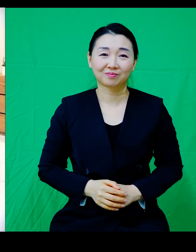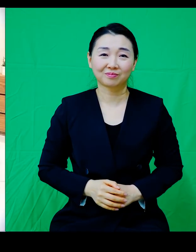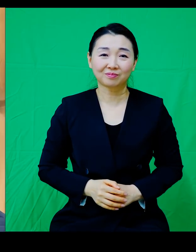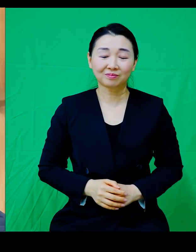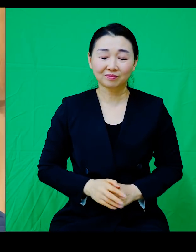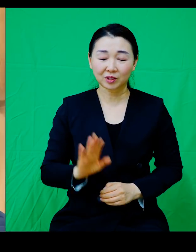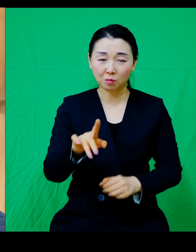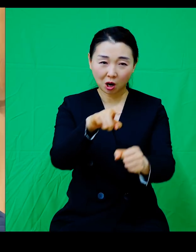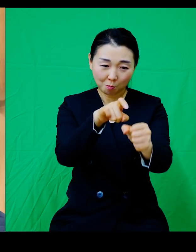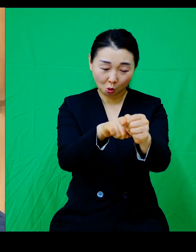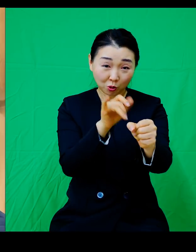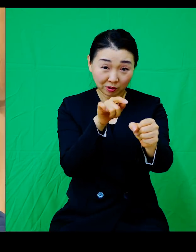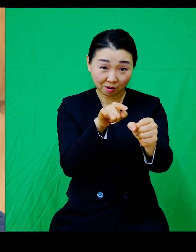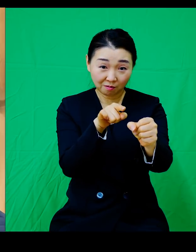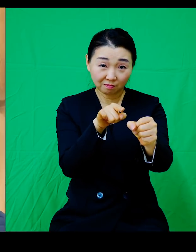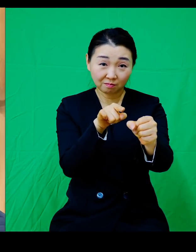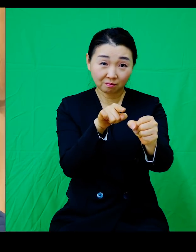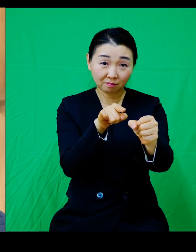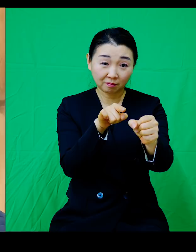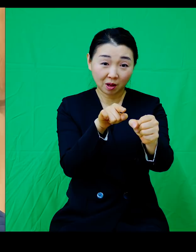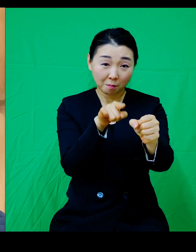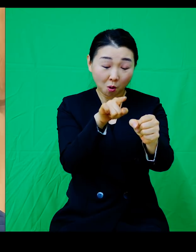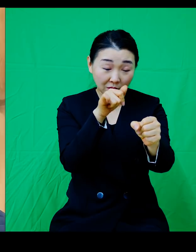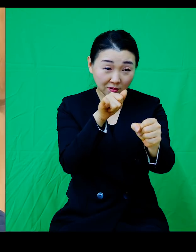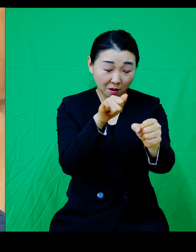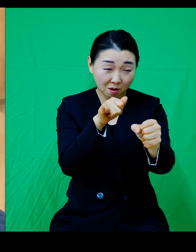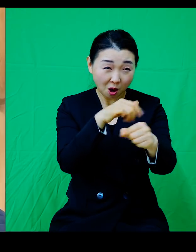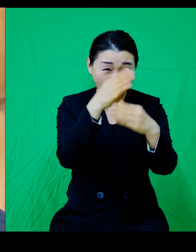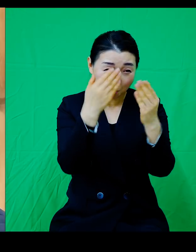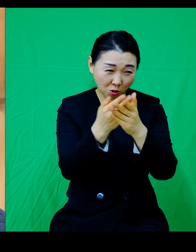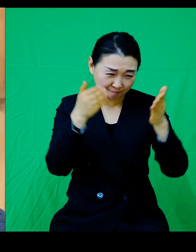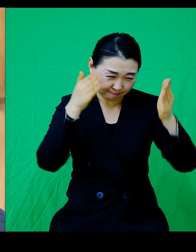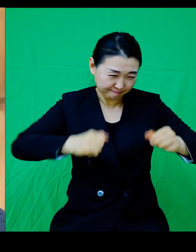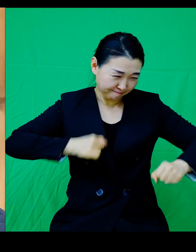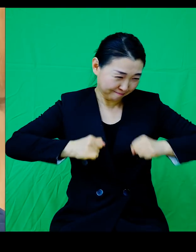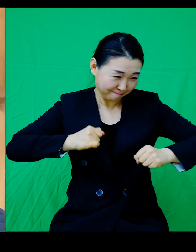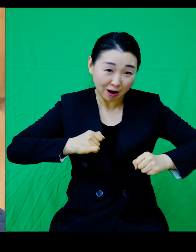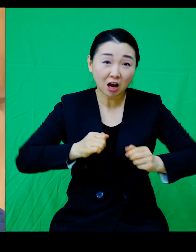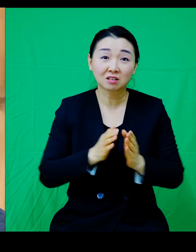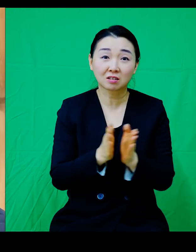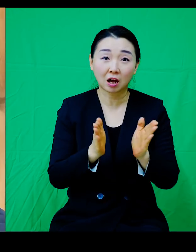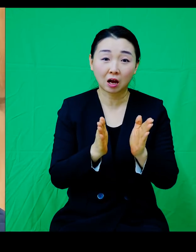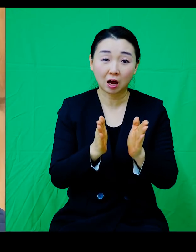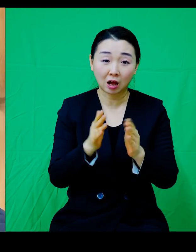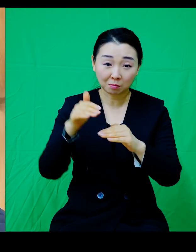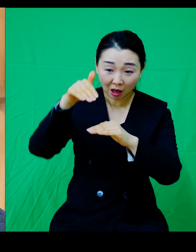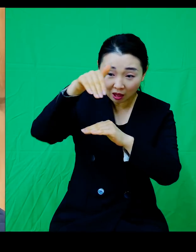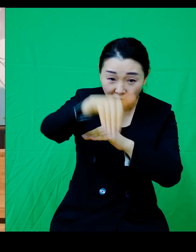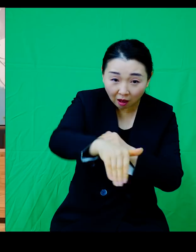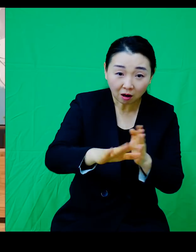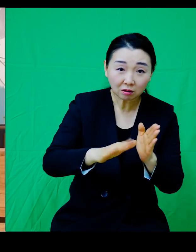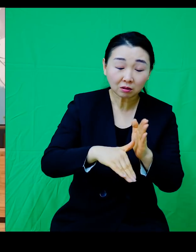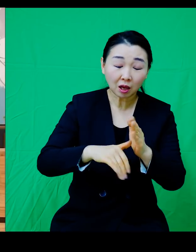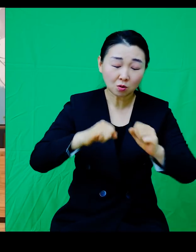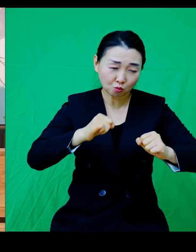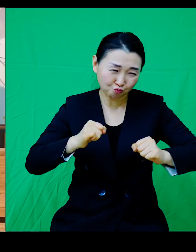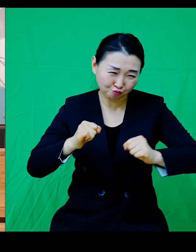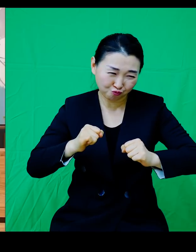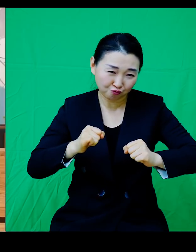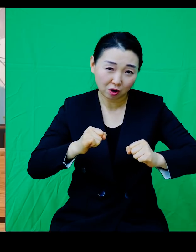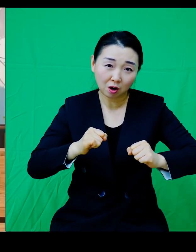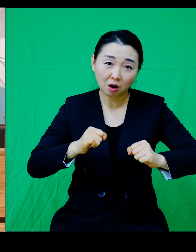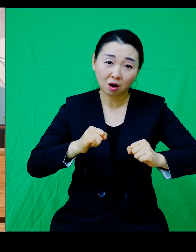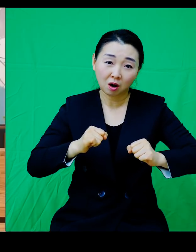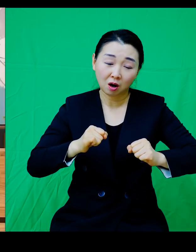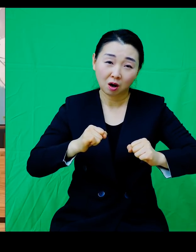텐데 뭐가 목표하는 게 딱 있으면 거기에 이제 뭐가 있든 거기로 이제 전력 질주를 해요. 근데 내리막길에서도 뭐 이렇게 속도를